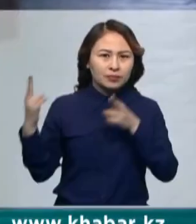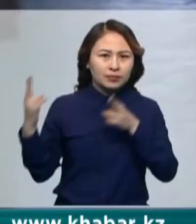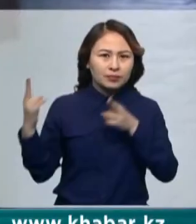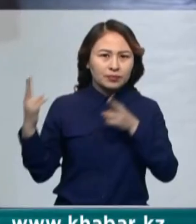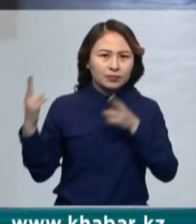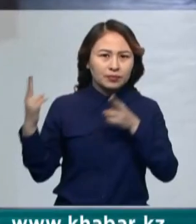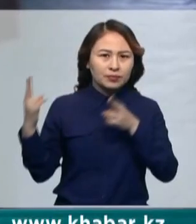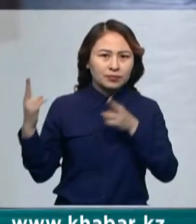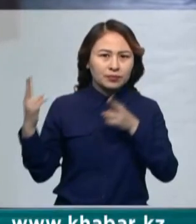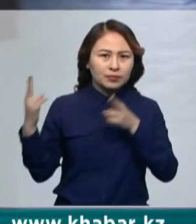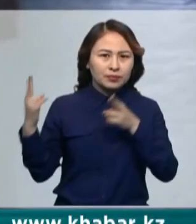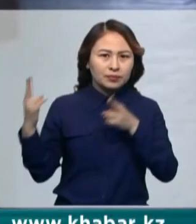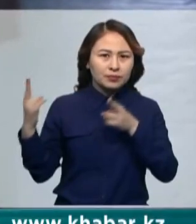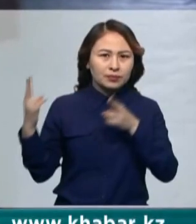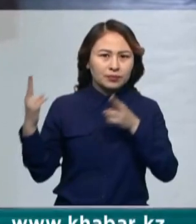адамға